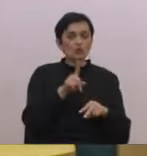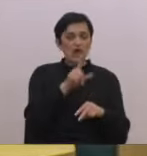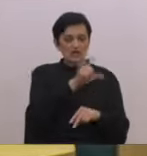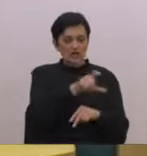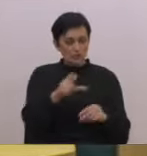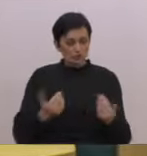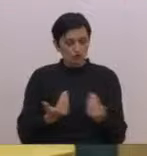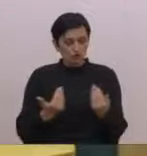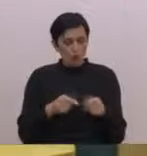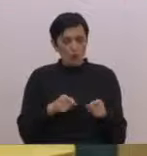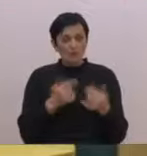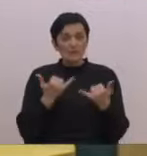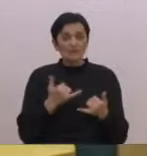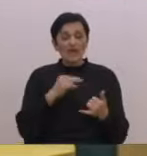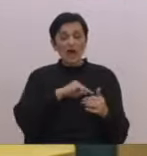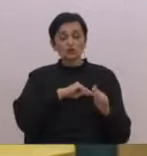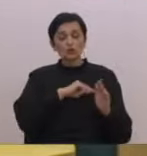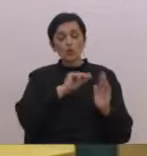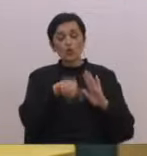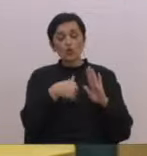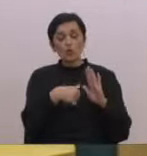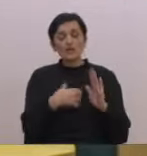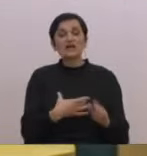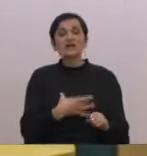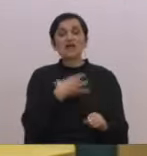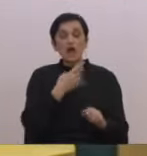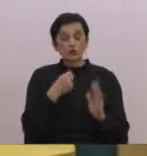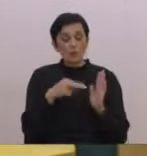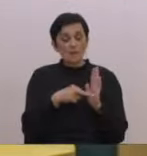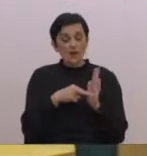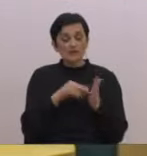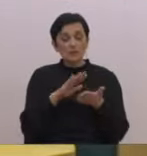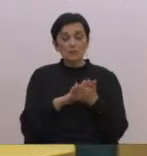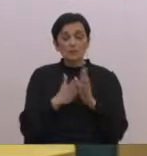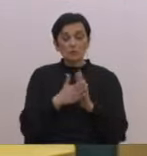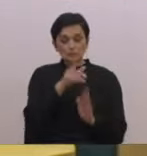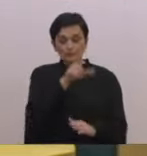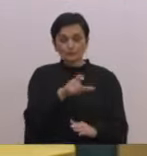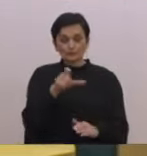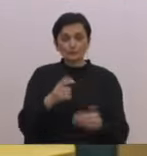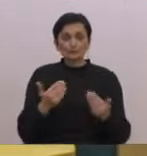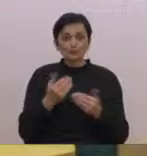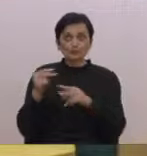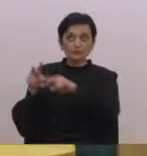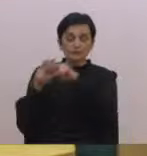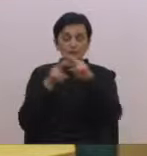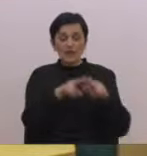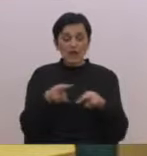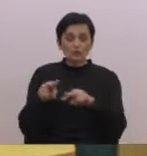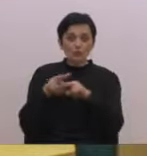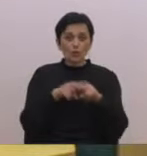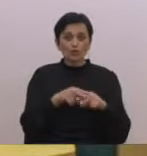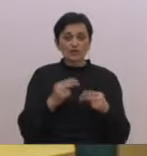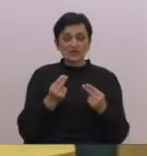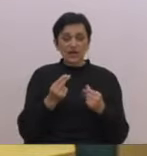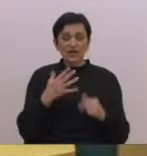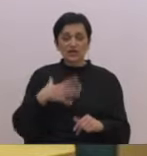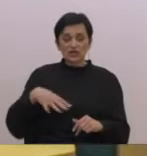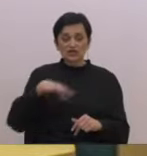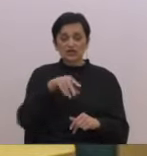ane bii. Dres, umuș europis, da, am catastrofuli, pasebis, pirobebis, adamienebi, arseuben, gadamori, schuli, tanhebi. Romelit,